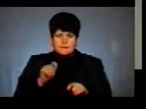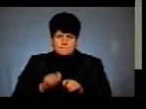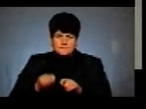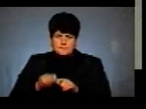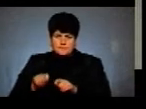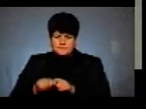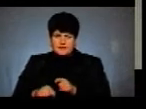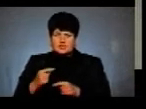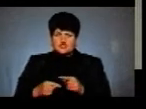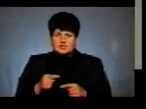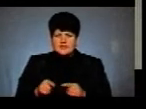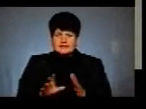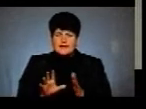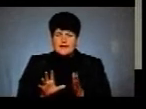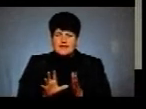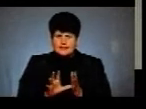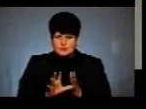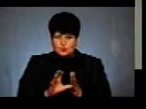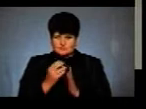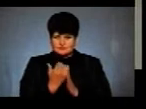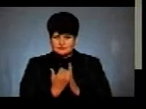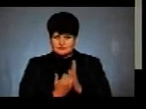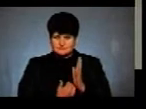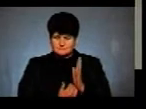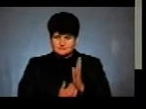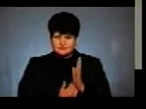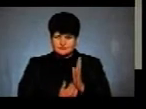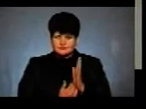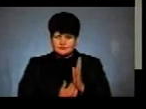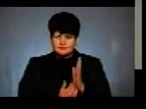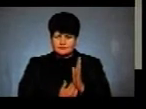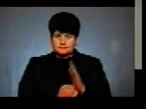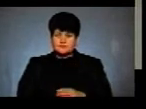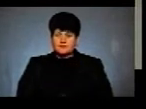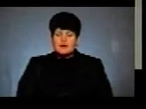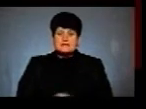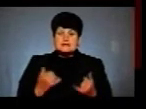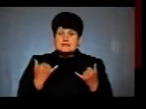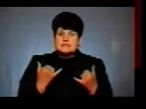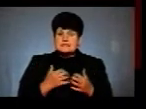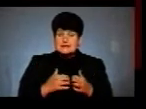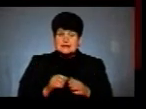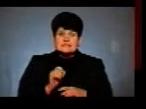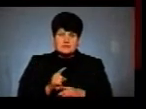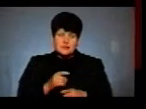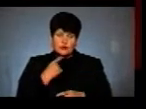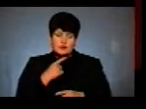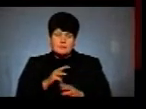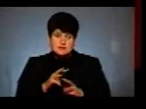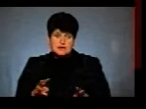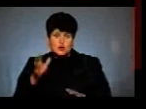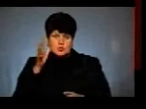перевірку через електронні ось ці допоміжні антиплагіатні програми. Також серед завдань, яке поставило Міністерство освіти і